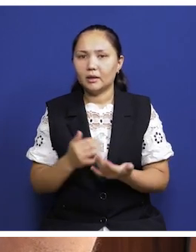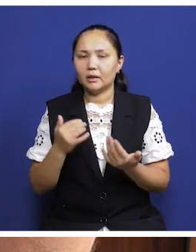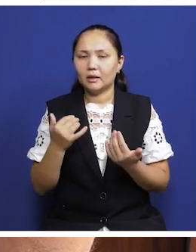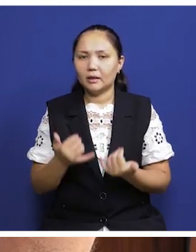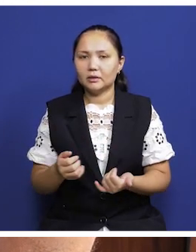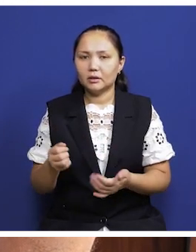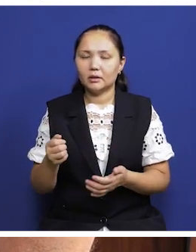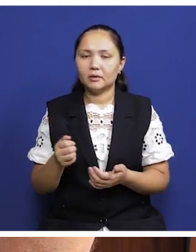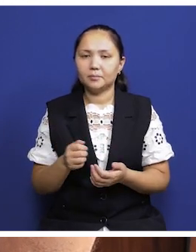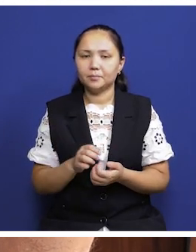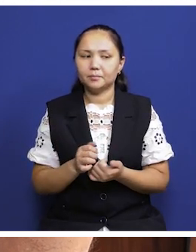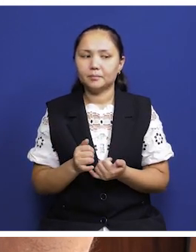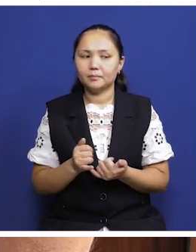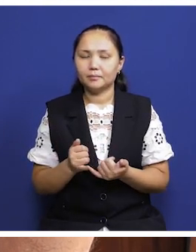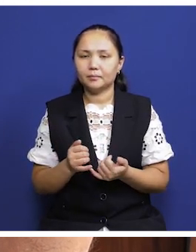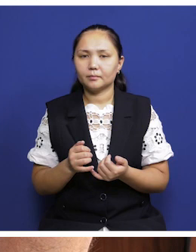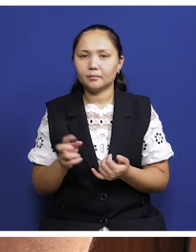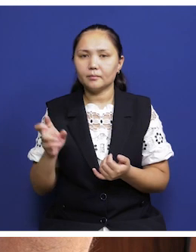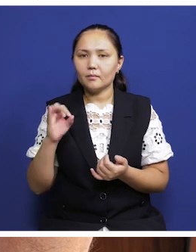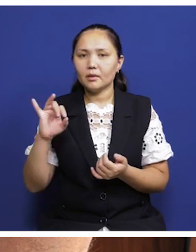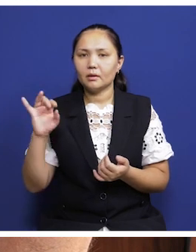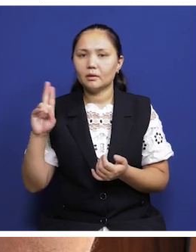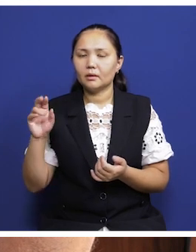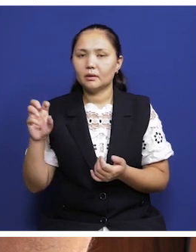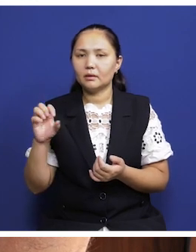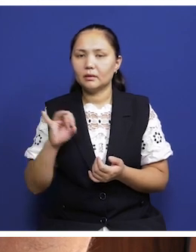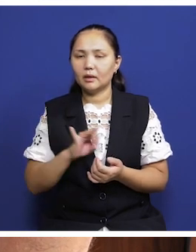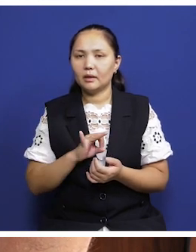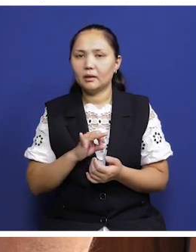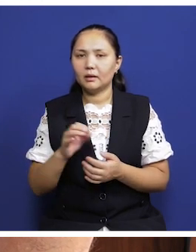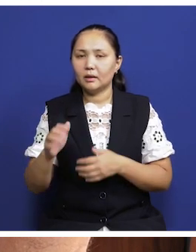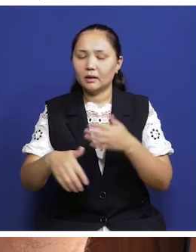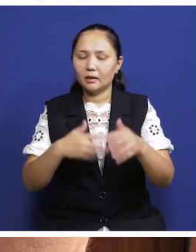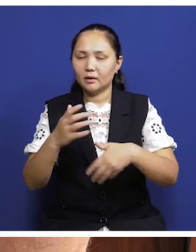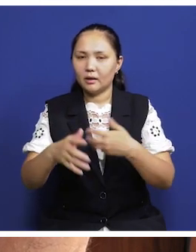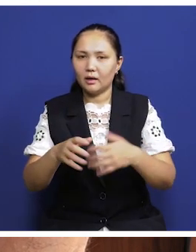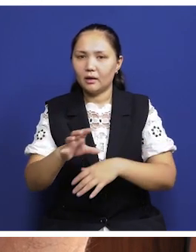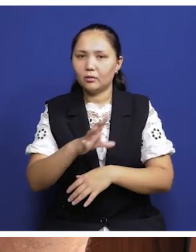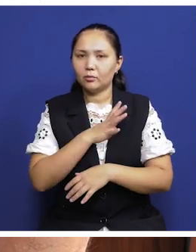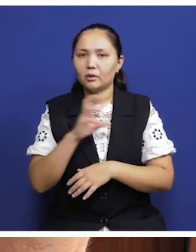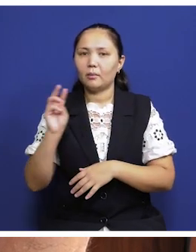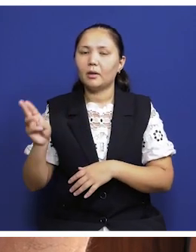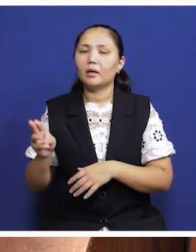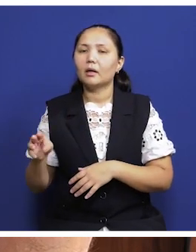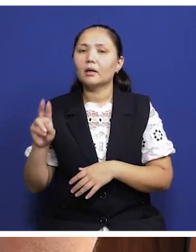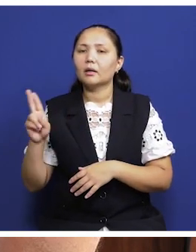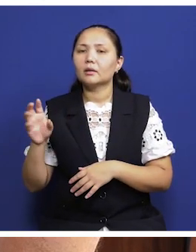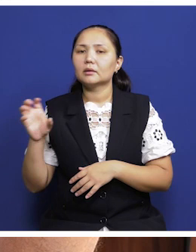Дәл қазіргі уақытта бізде бидай өнімдері, арпа өнімдері орылып болды, тек мақсар өнімдері қазір орылып